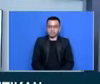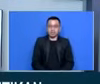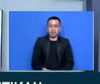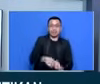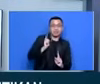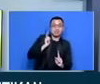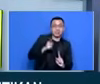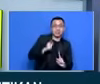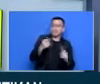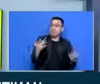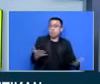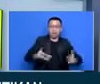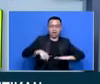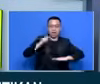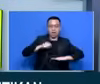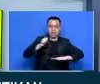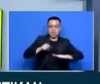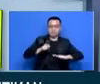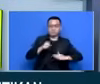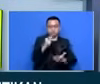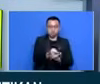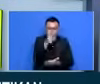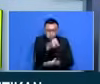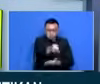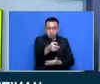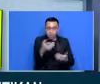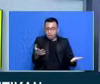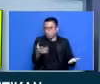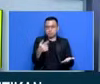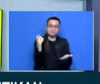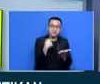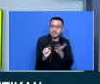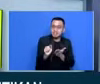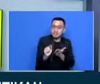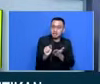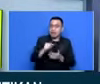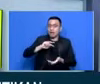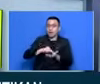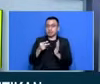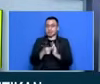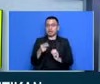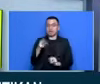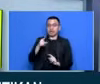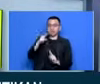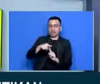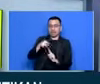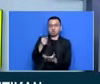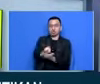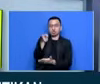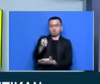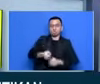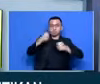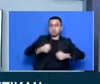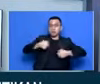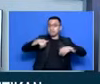majelis hakim yang mvonis bebas Ronald tanur apakah akan dapat mengubah putusan vonis terhadap Ronald tanur kita akan bahas bersama pakar Hukum